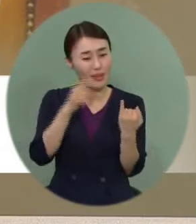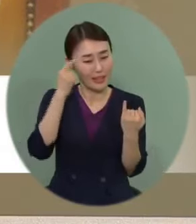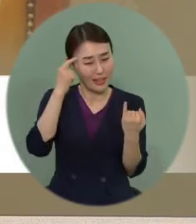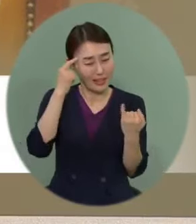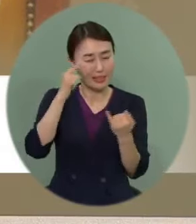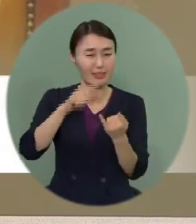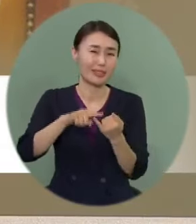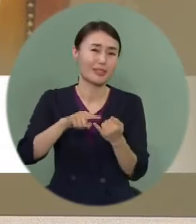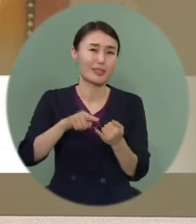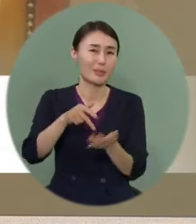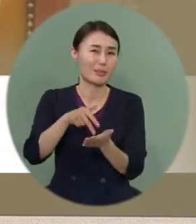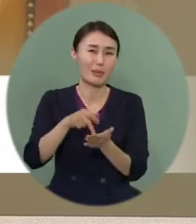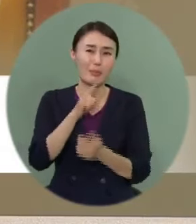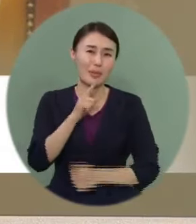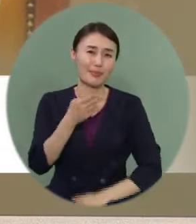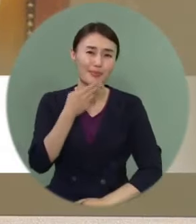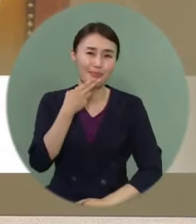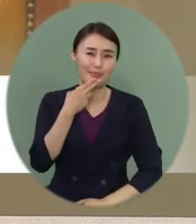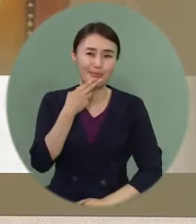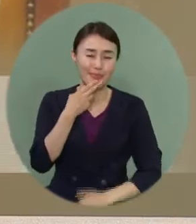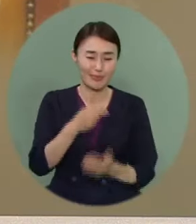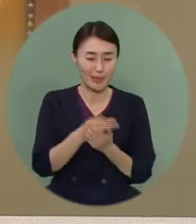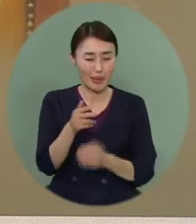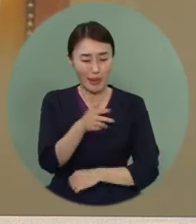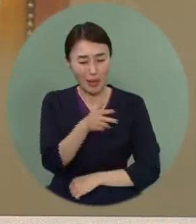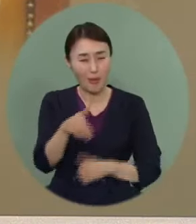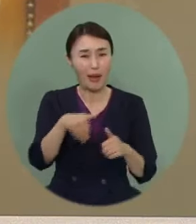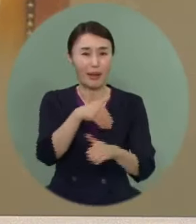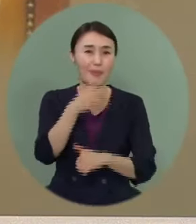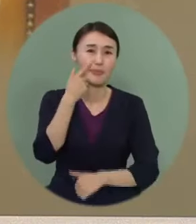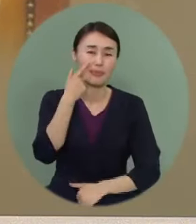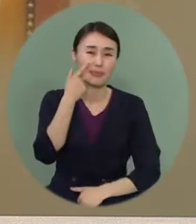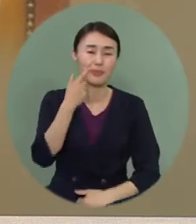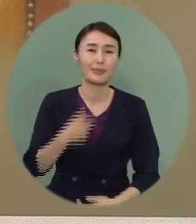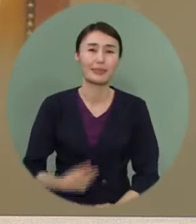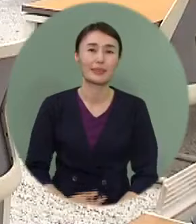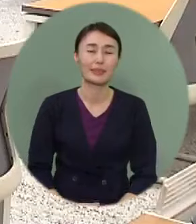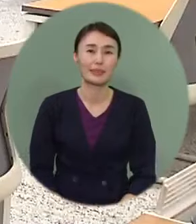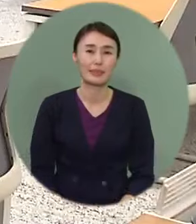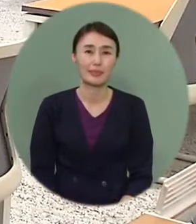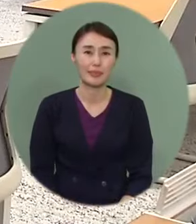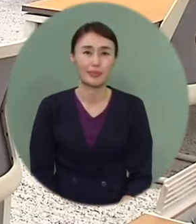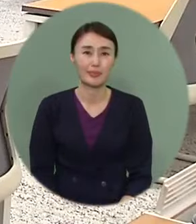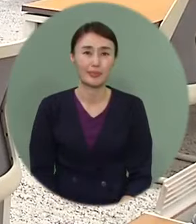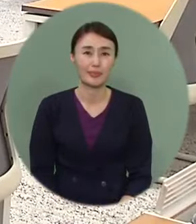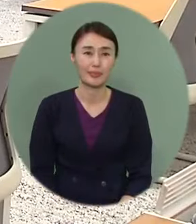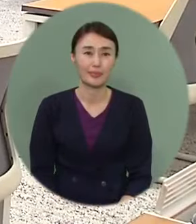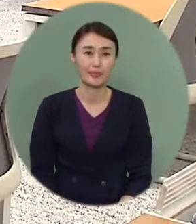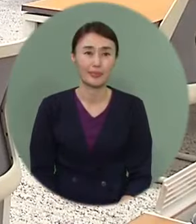대해서는 끝내 입장을 밝히지 않았습니다. 보도에 천홍희 기자입니다.